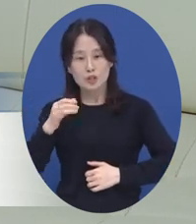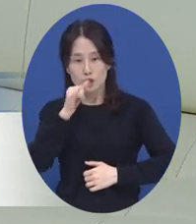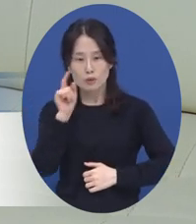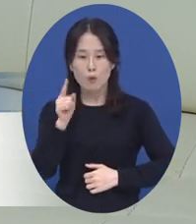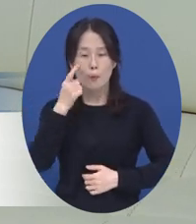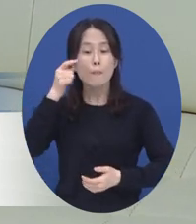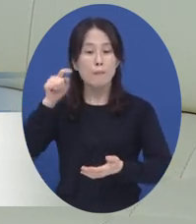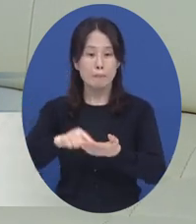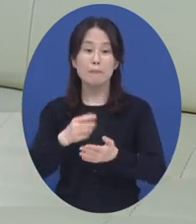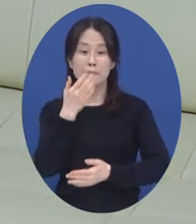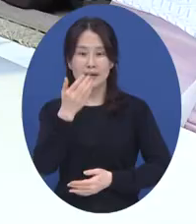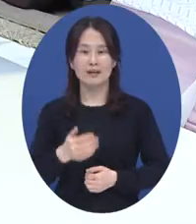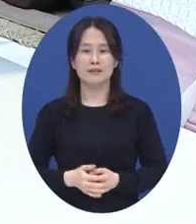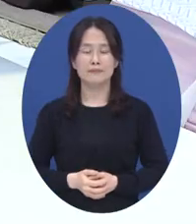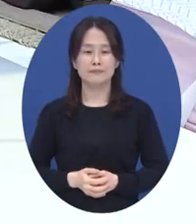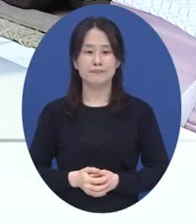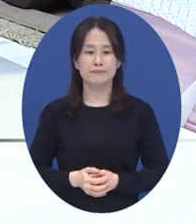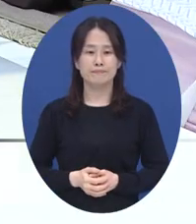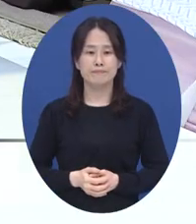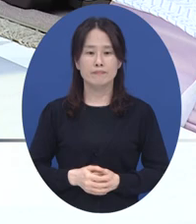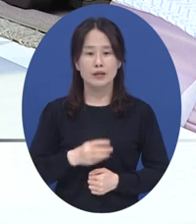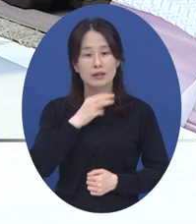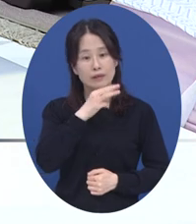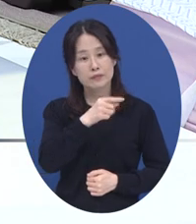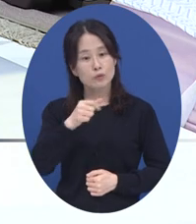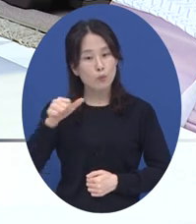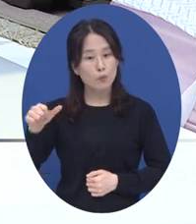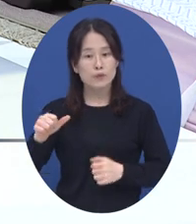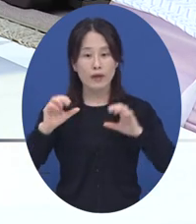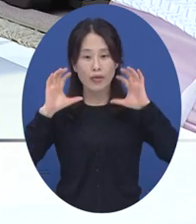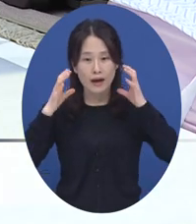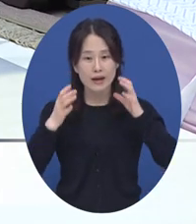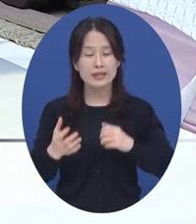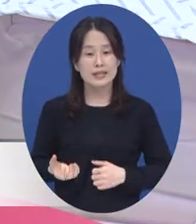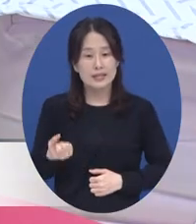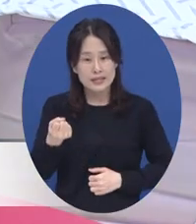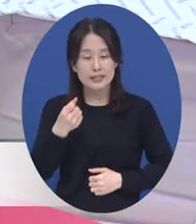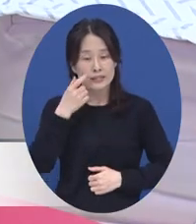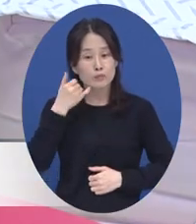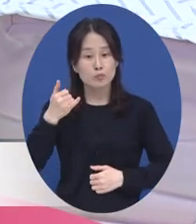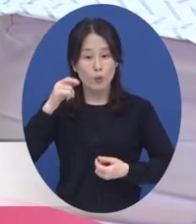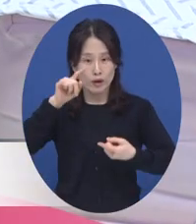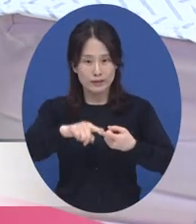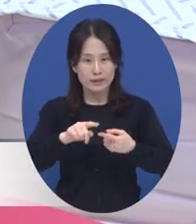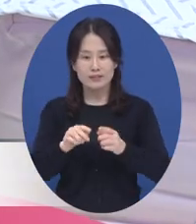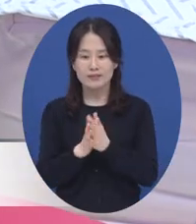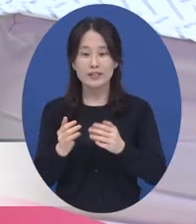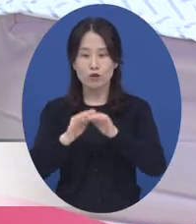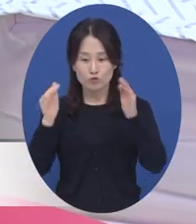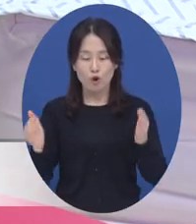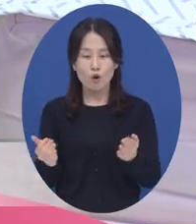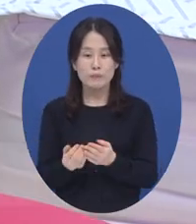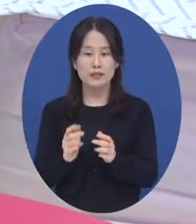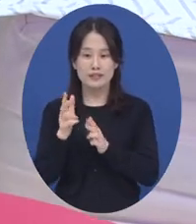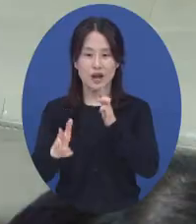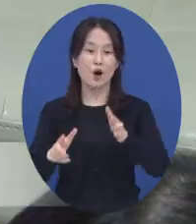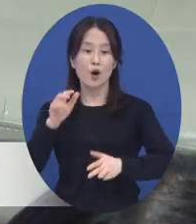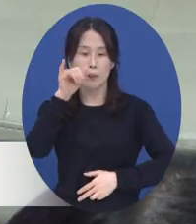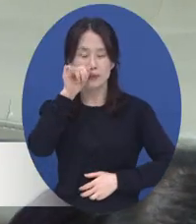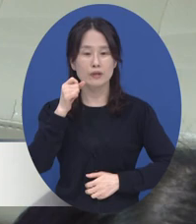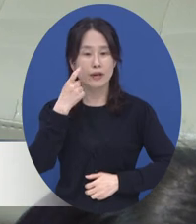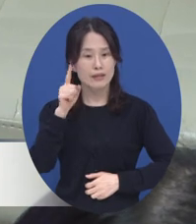부분도 더 발견할 수 있고 경우도 가 만 3세에서 5세 유아가 있는 가정을 대상으로 시작한 채 끌어 미 사업입니다